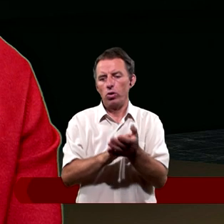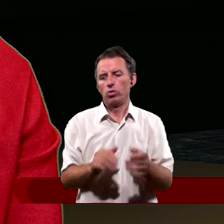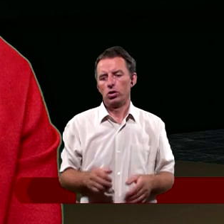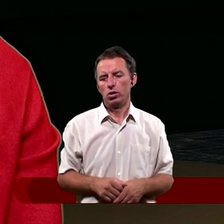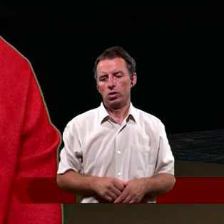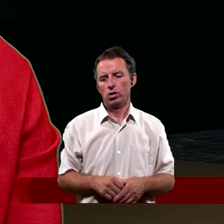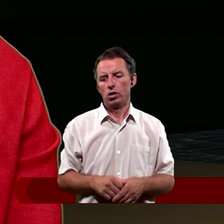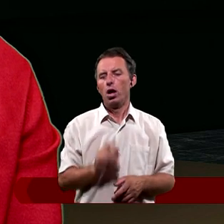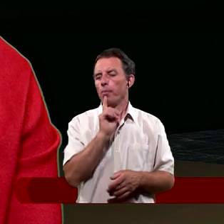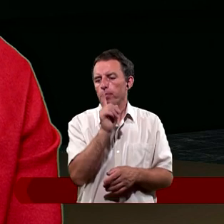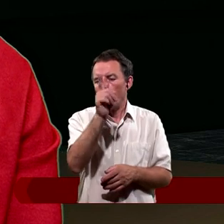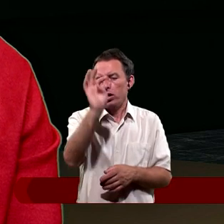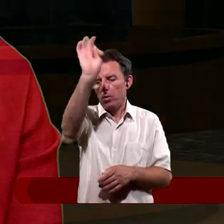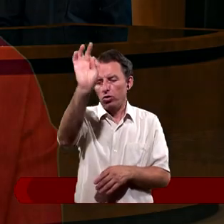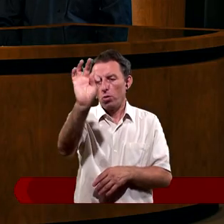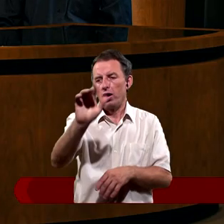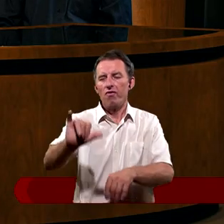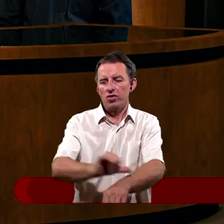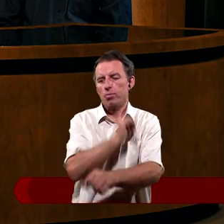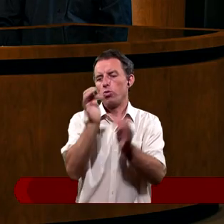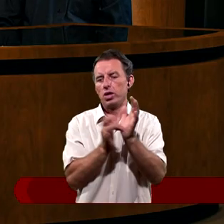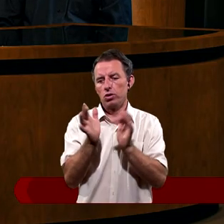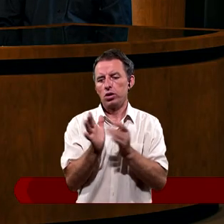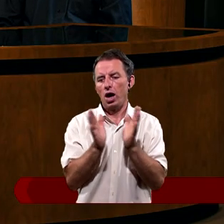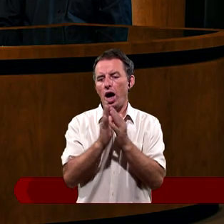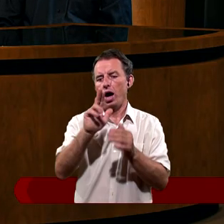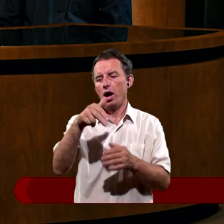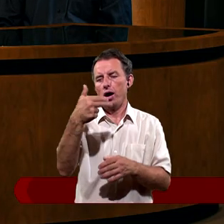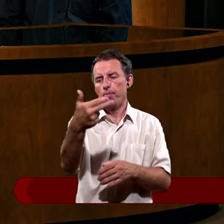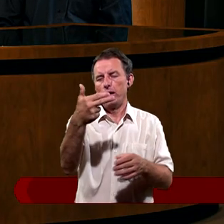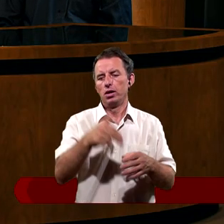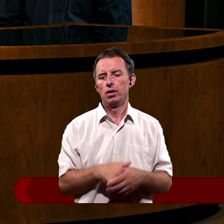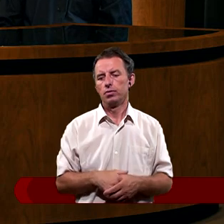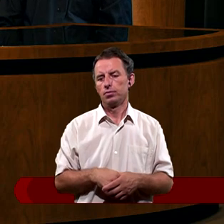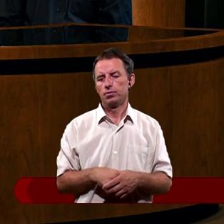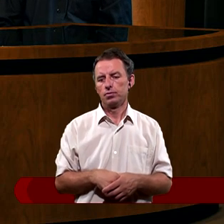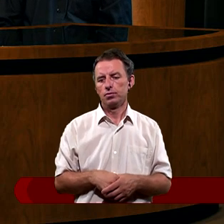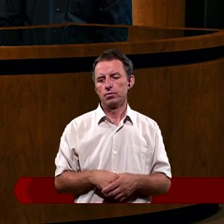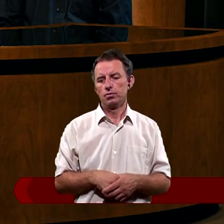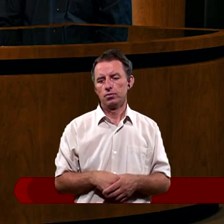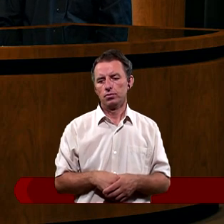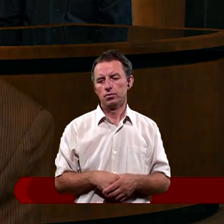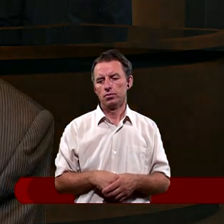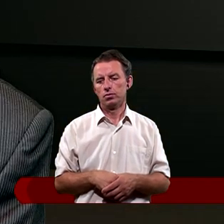chwałę. Polecamy się Tobie w imieniu Jezusa. Amen. Amen. Amen.